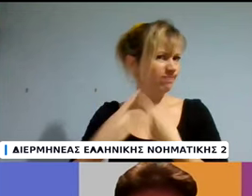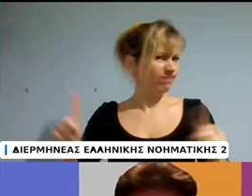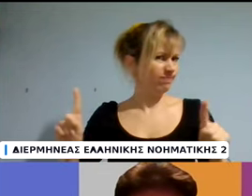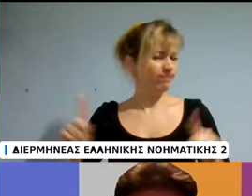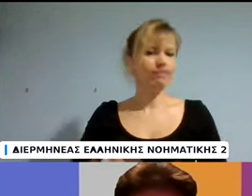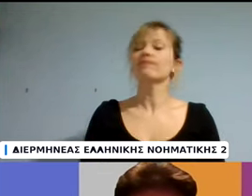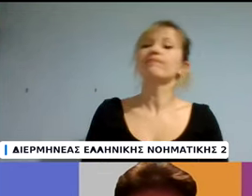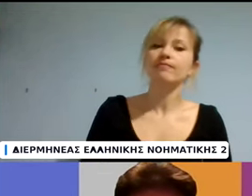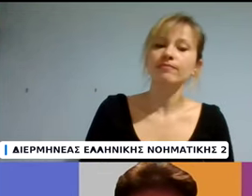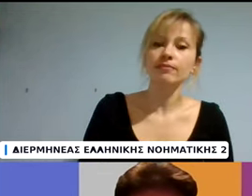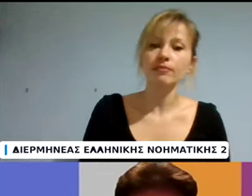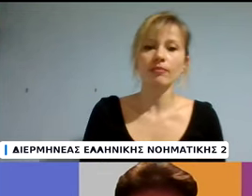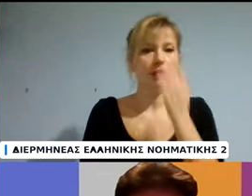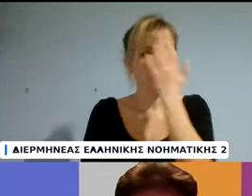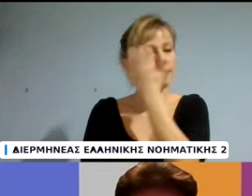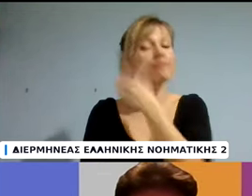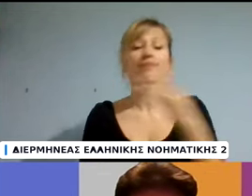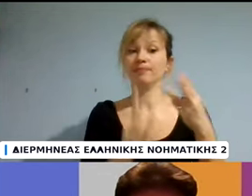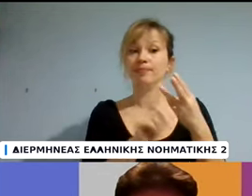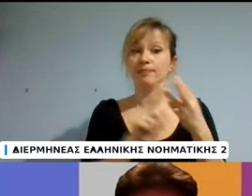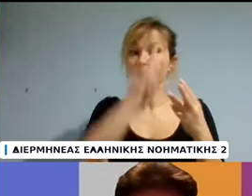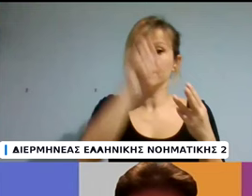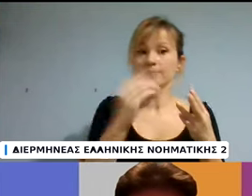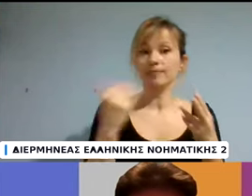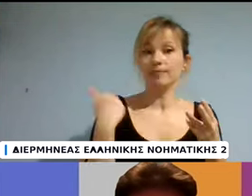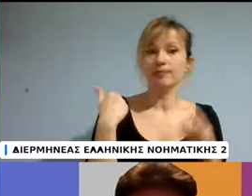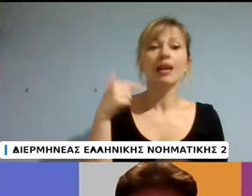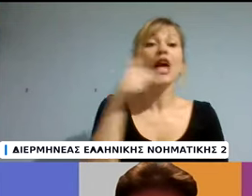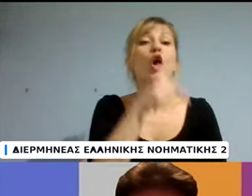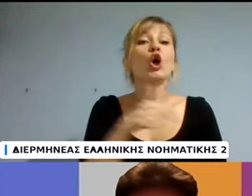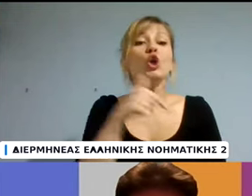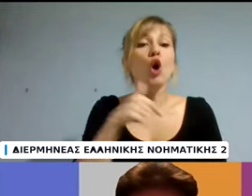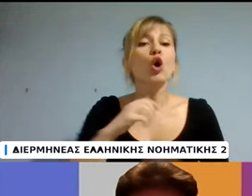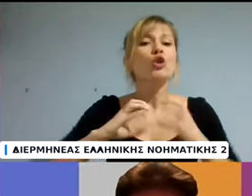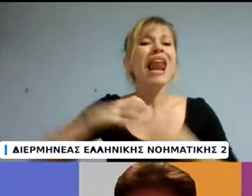Προφανώς. Το επόμενο ερώτημα είναι από τον κύριο Γιώργο Λαχανόπουλο,